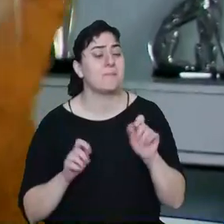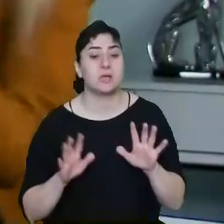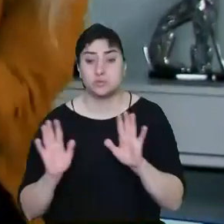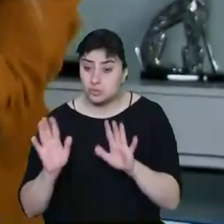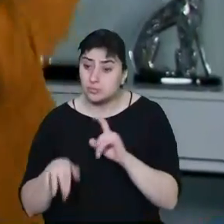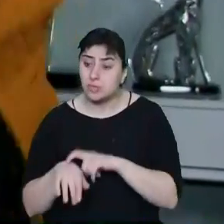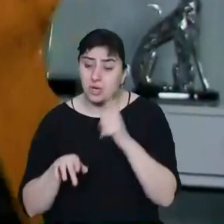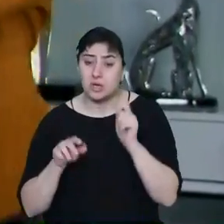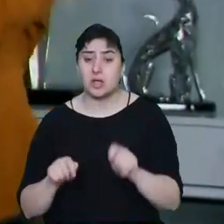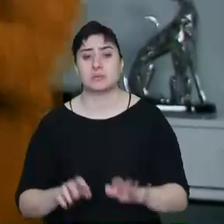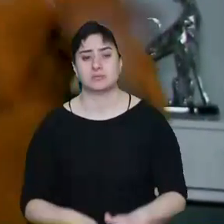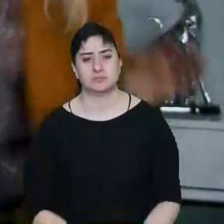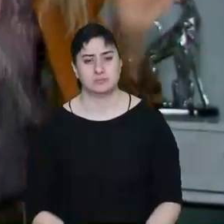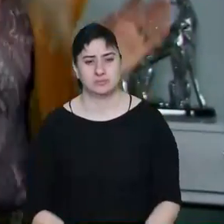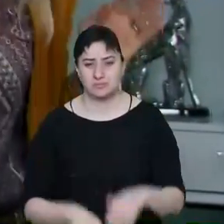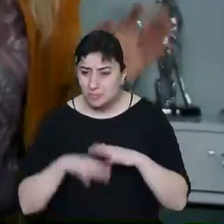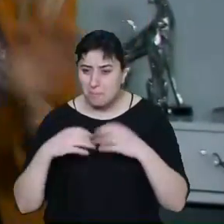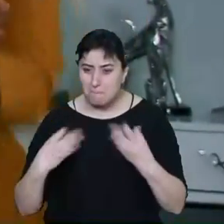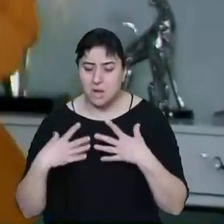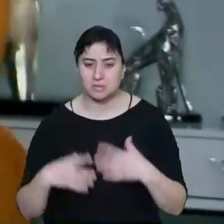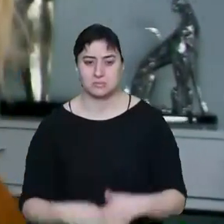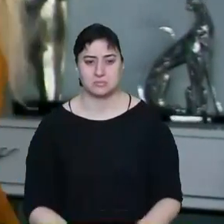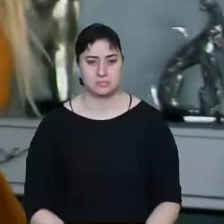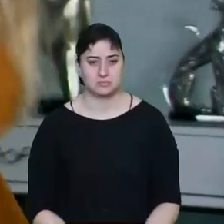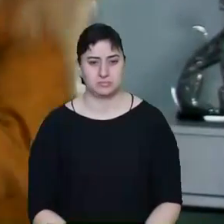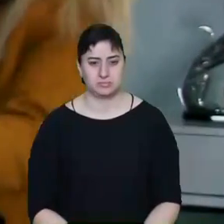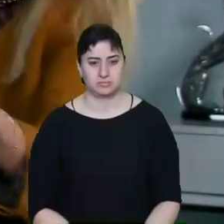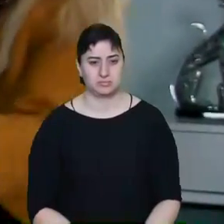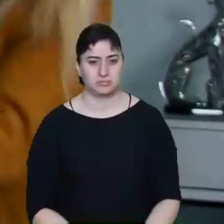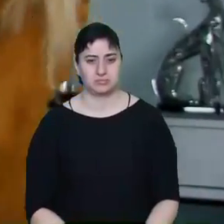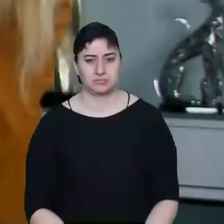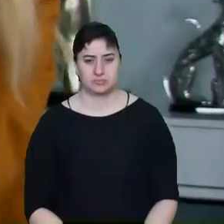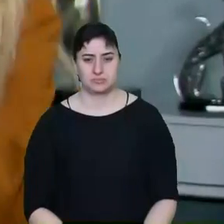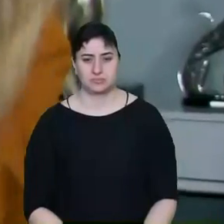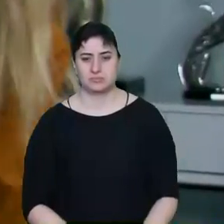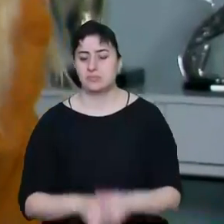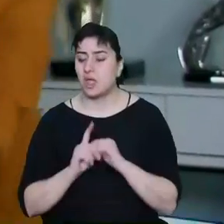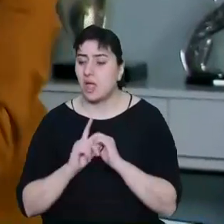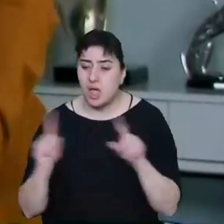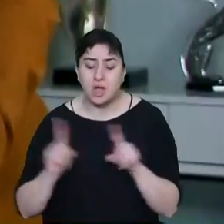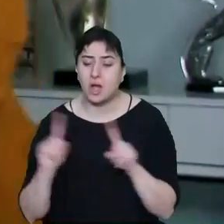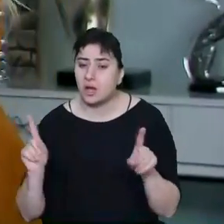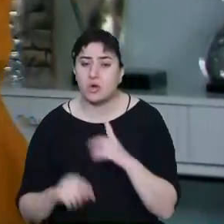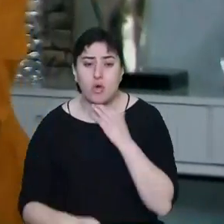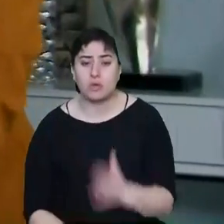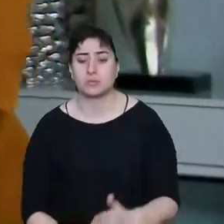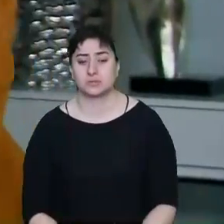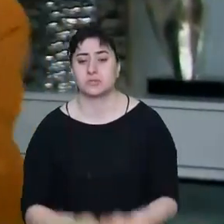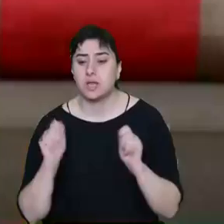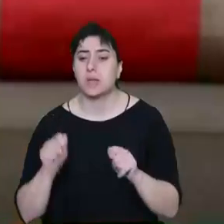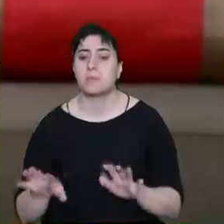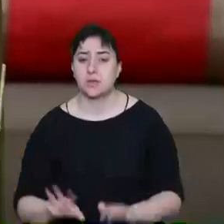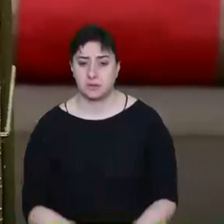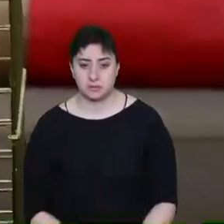sığınmış. Şevval Timuçin'i engellemeye çalışıyor. Gel buraya, gel buraya, gel. Hayır Tim, hayır Tim olmaz. Yapma.